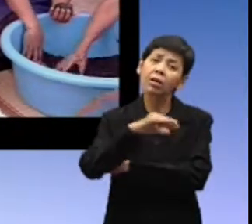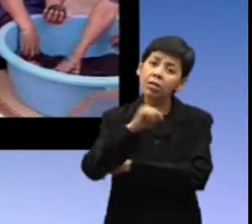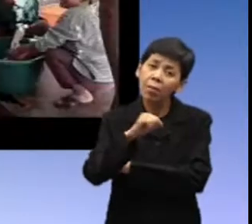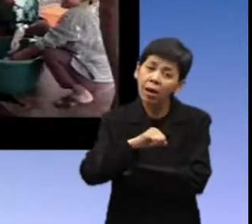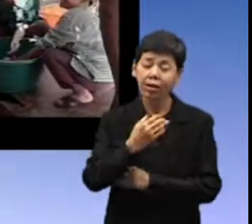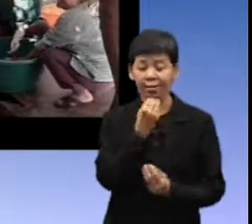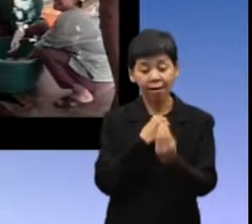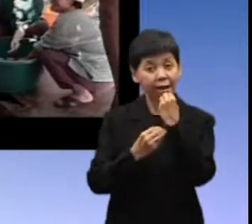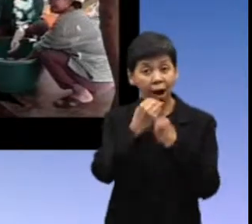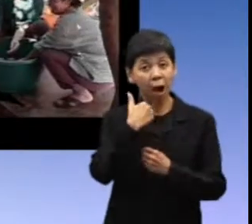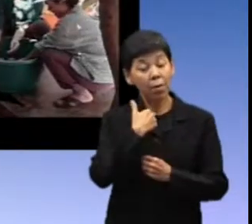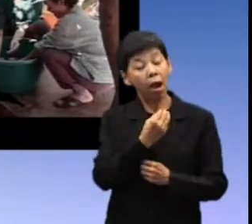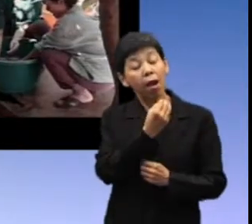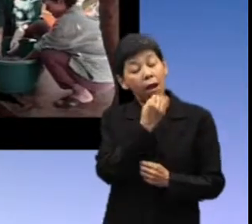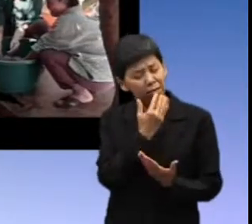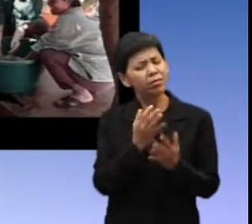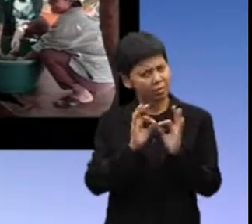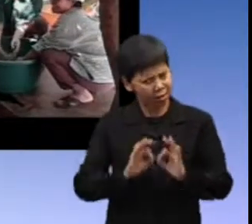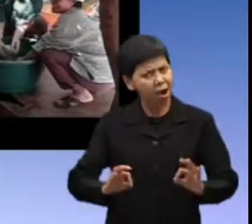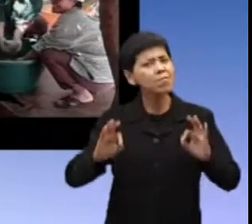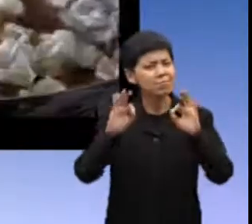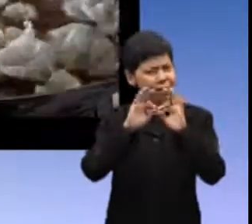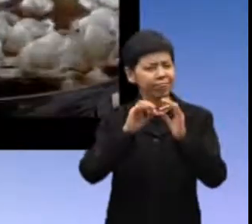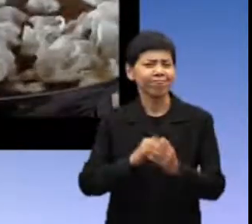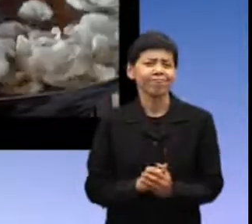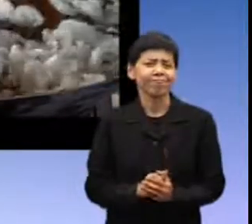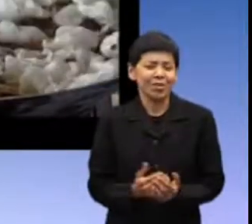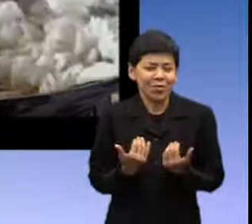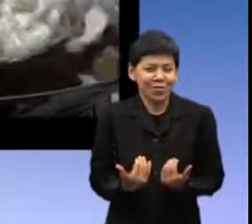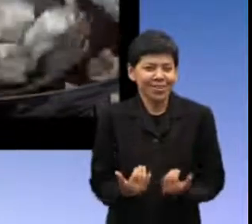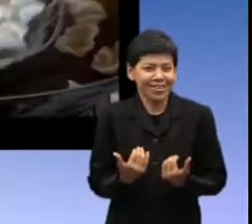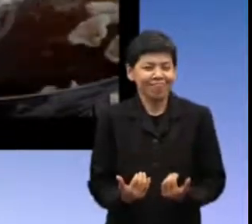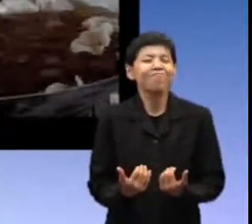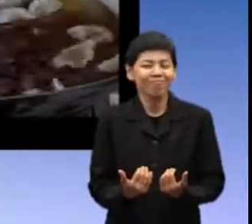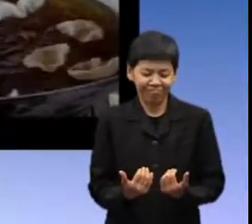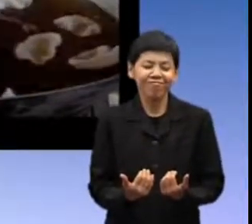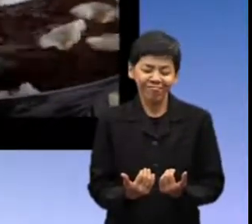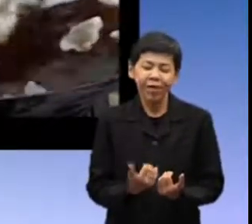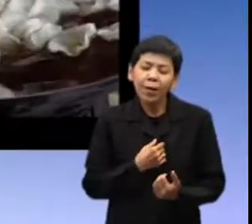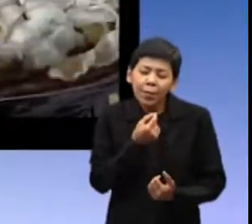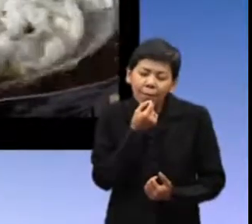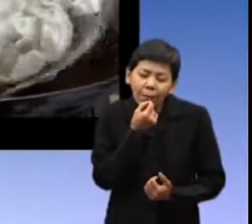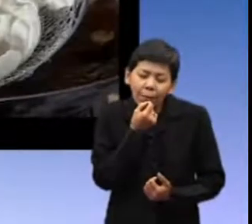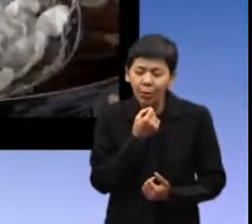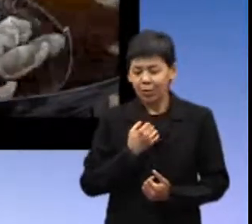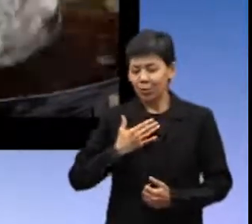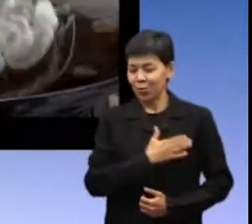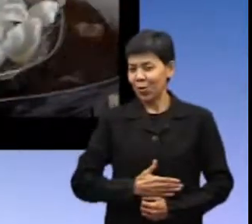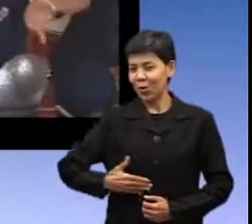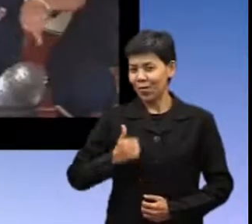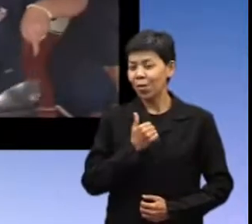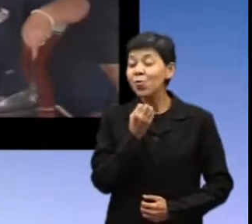ล้วอย่างนี้จะบอกว่าเรื่องกินไม่สำคัญได้ยังไงและสำหรับวันนี้เอาใจคนชอบชิมที่รักสุข